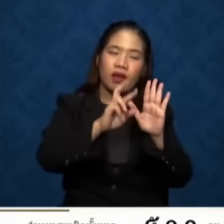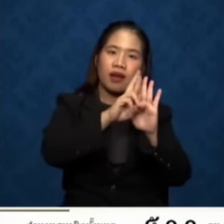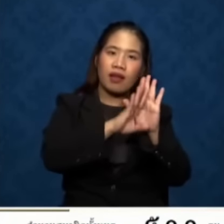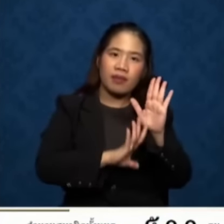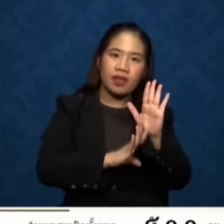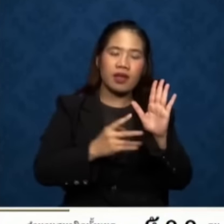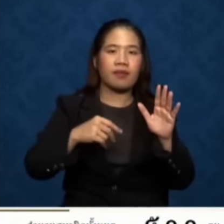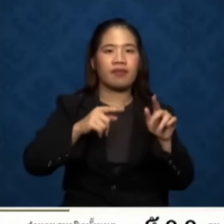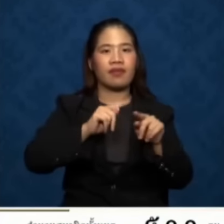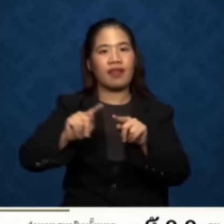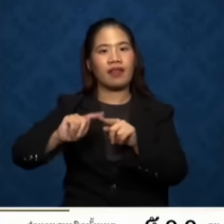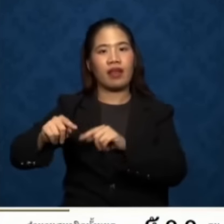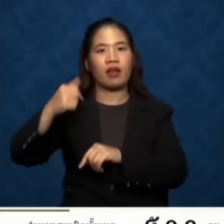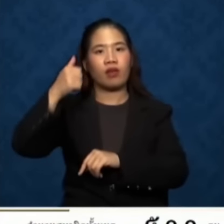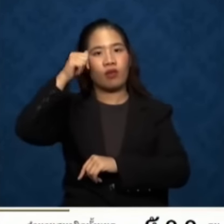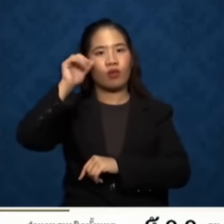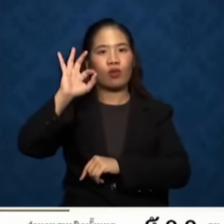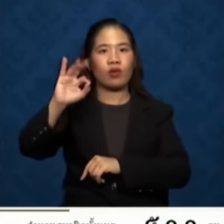ภายใน90วัน